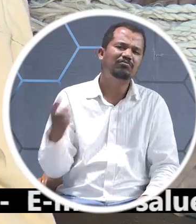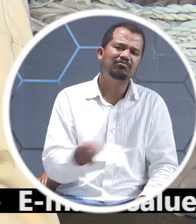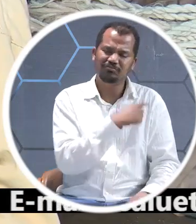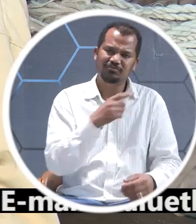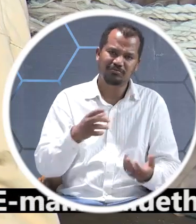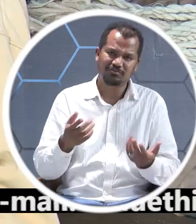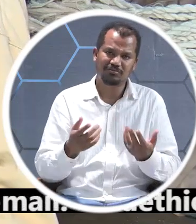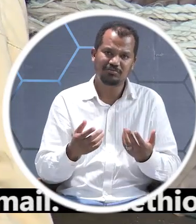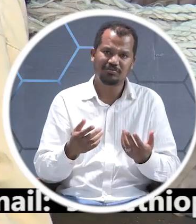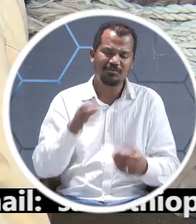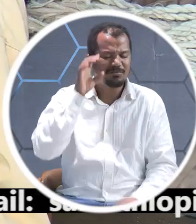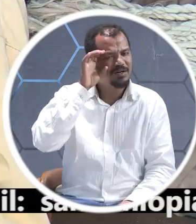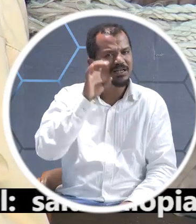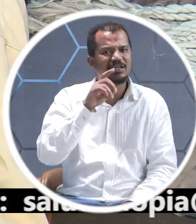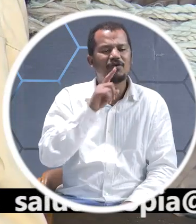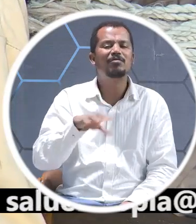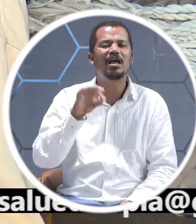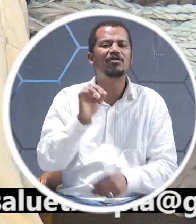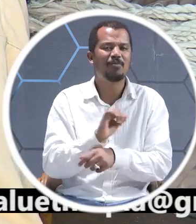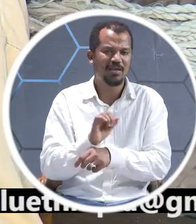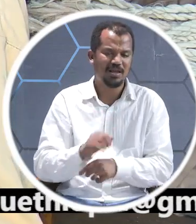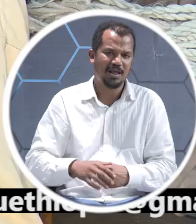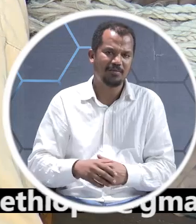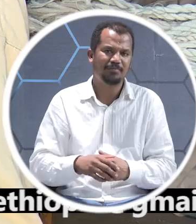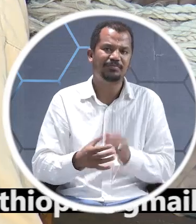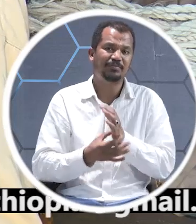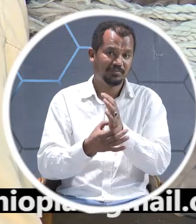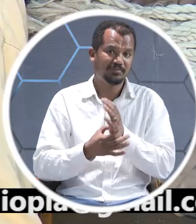በብዛት እና በግድ ነው የምናገኘው መኪና።